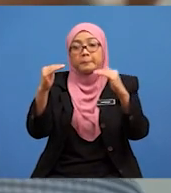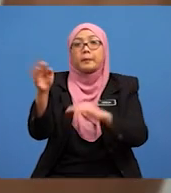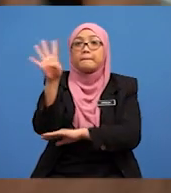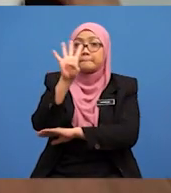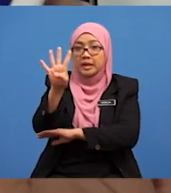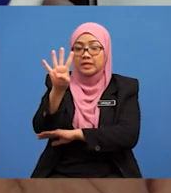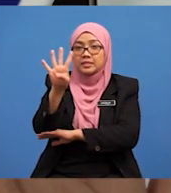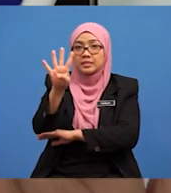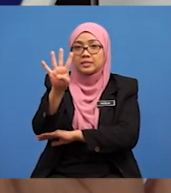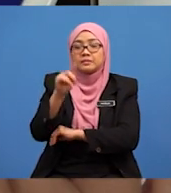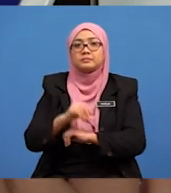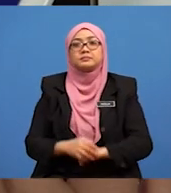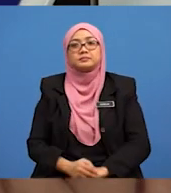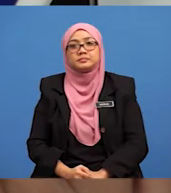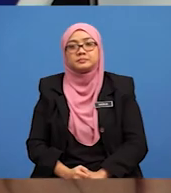keempat.